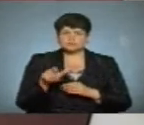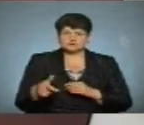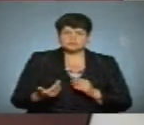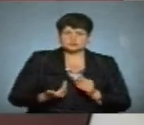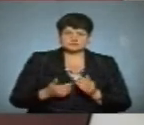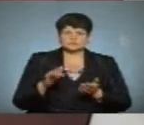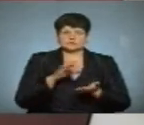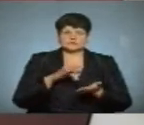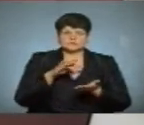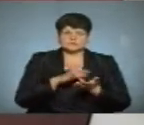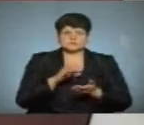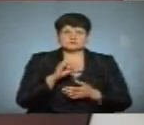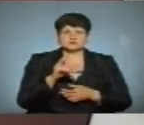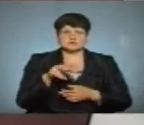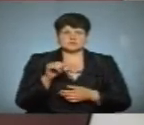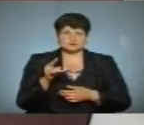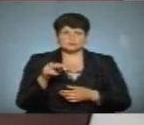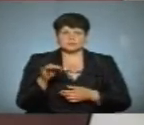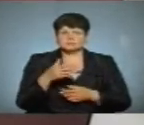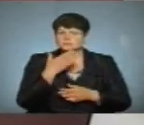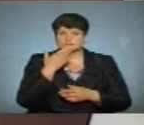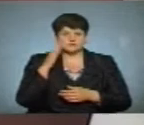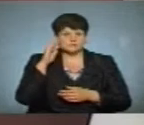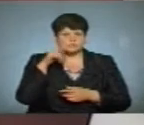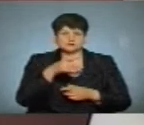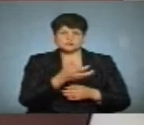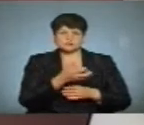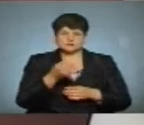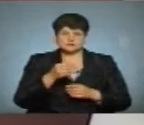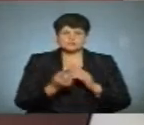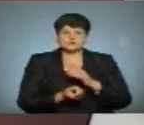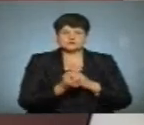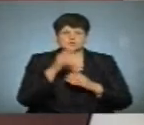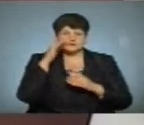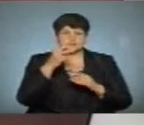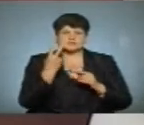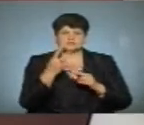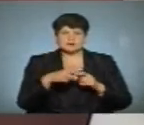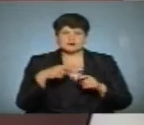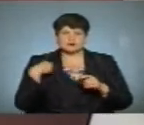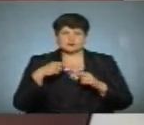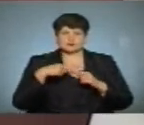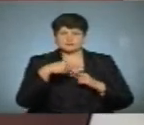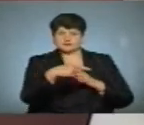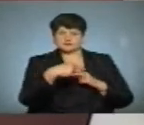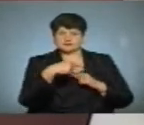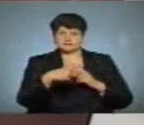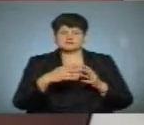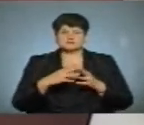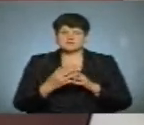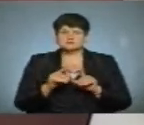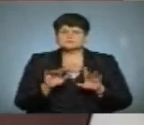центрі Скали-Подільської, не мають води. Її набирають в джерелі, що за 2 кілометри від селища. Чому склалася